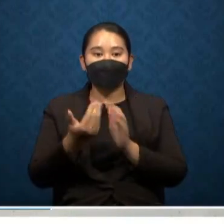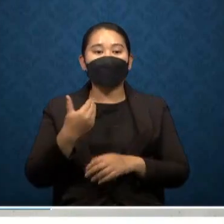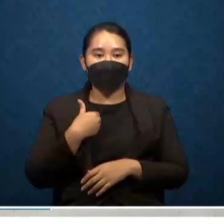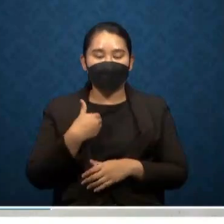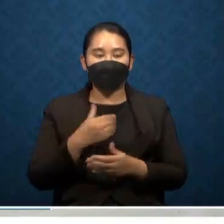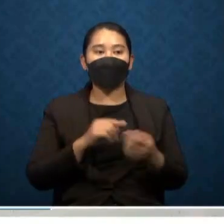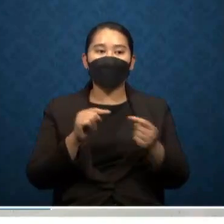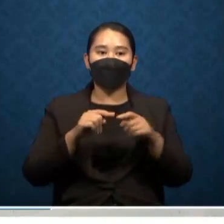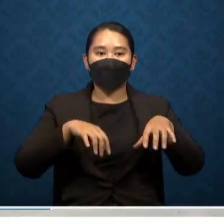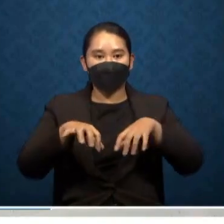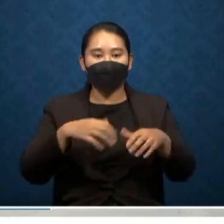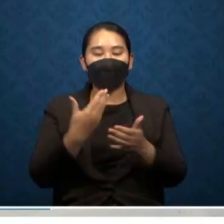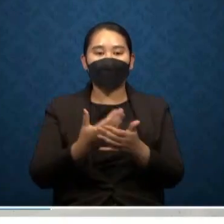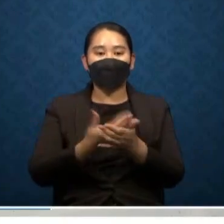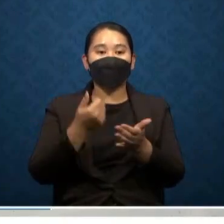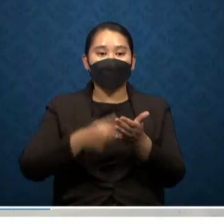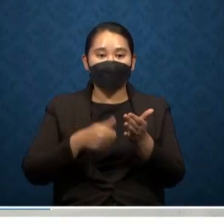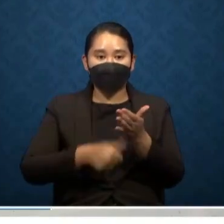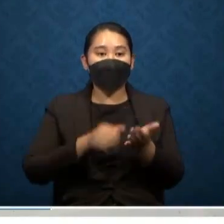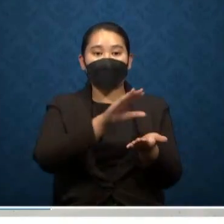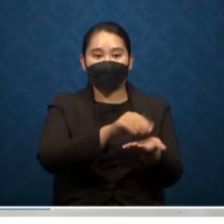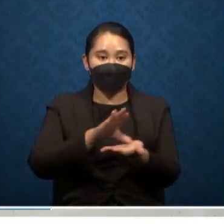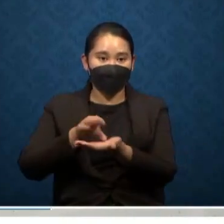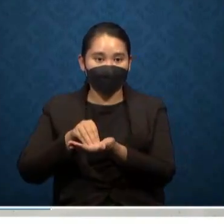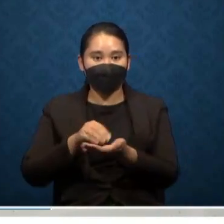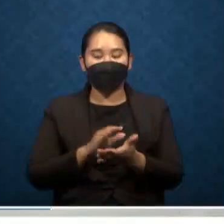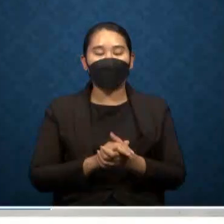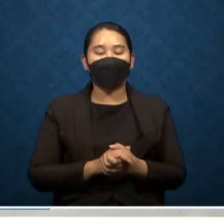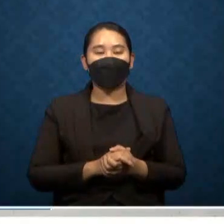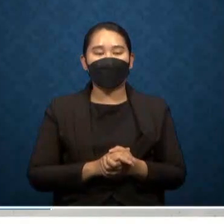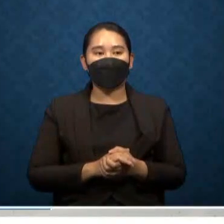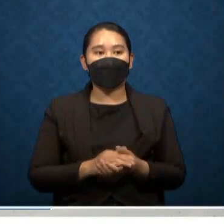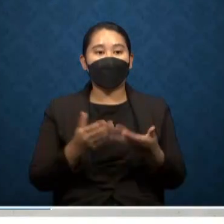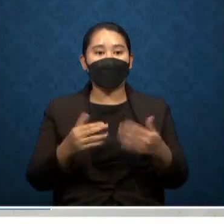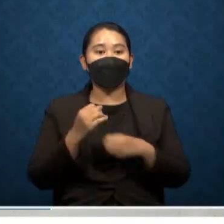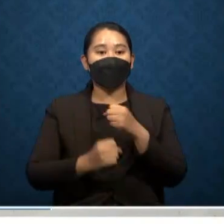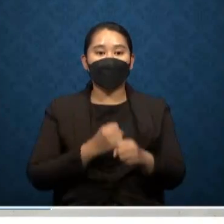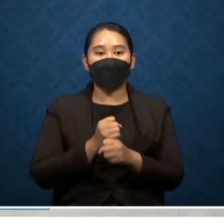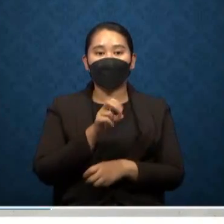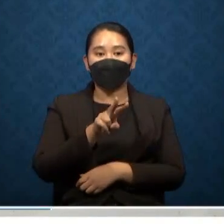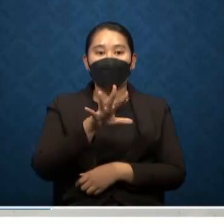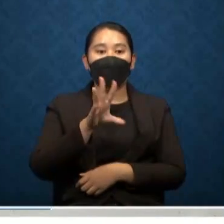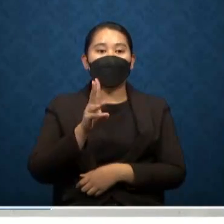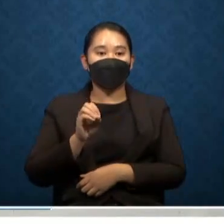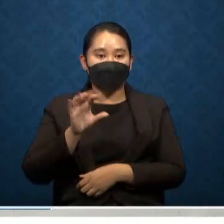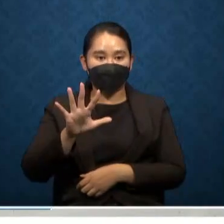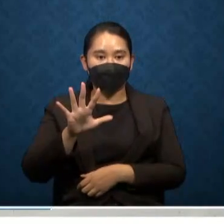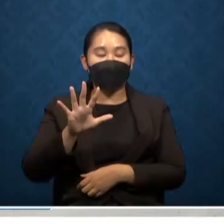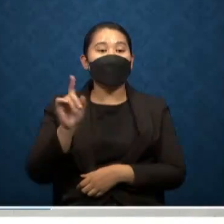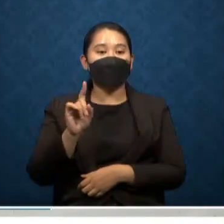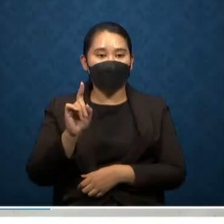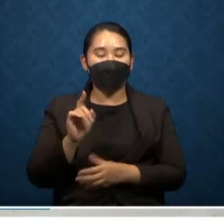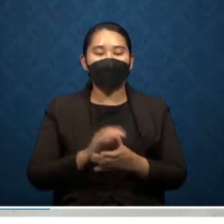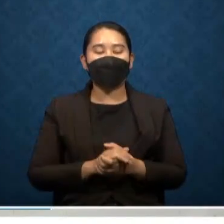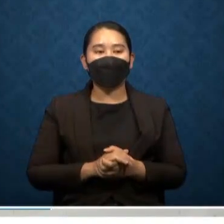ในเรื่องของการจัดเก็บรายได้ของรัฐบาลนะครับซึ่งในปี2565นั้นส่วนหนึ่ง